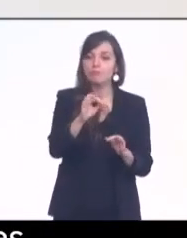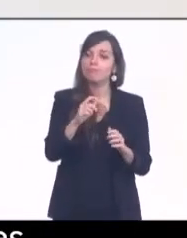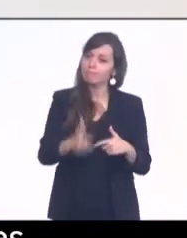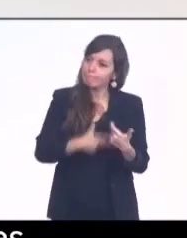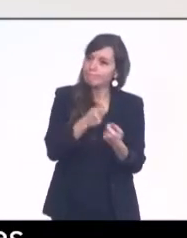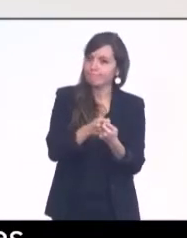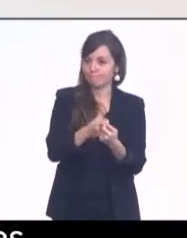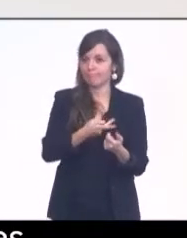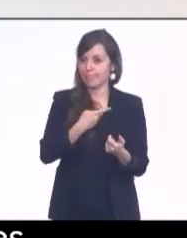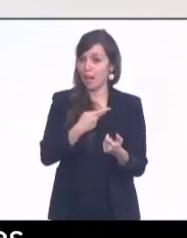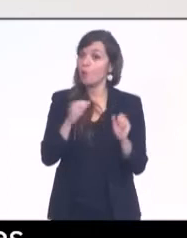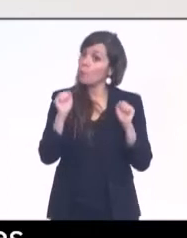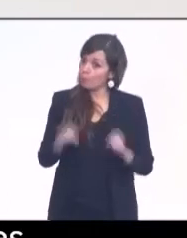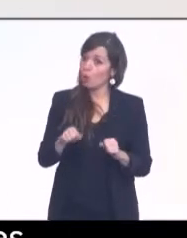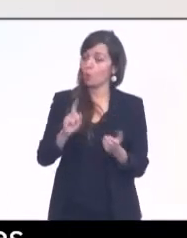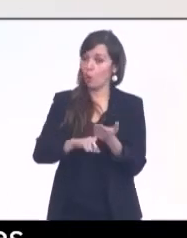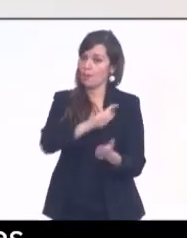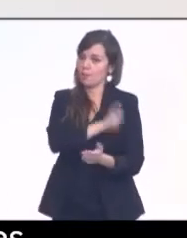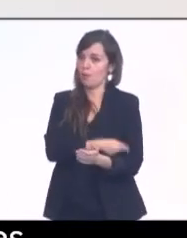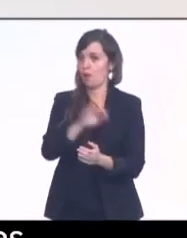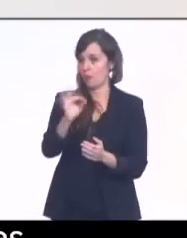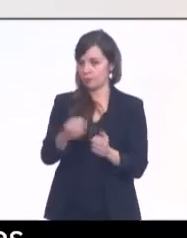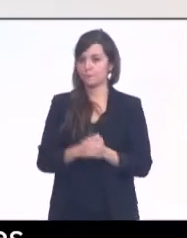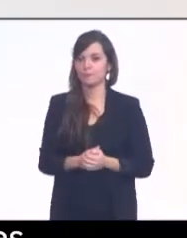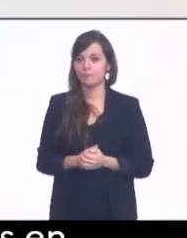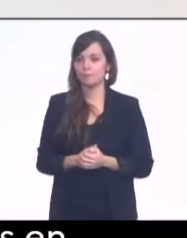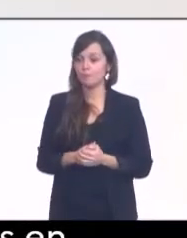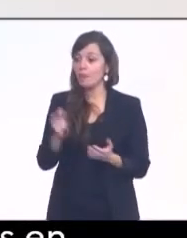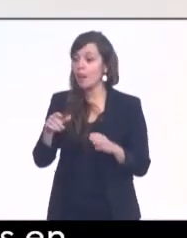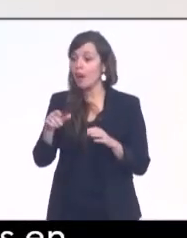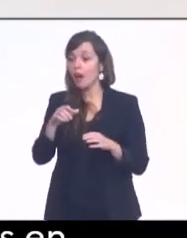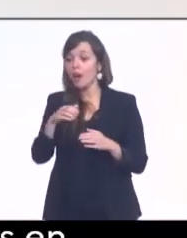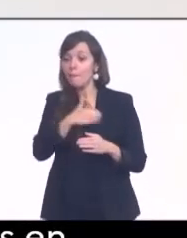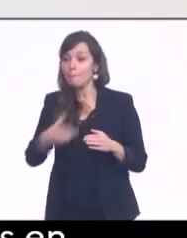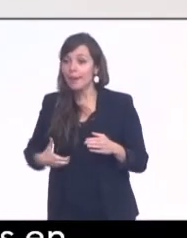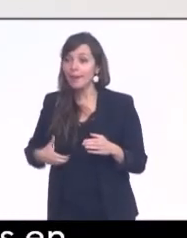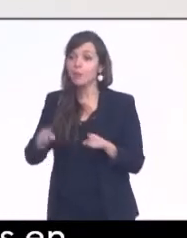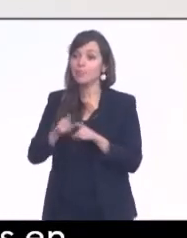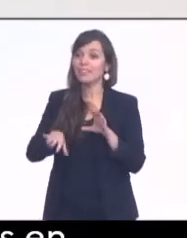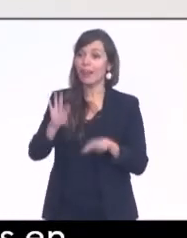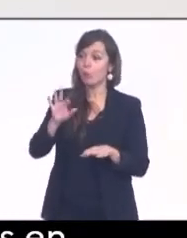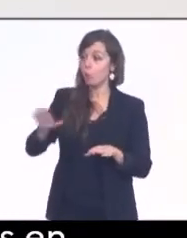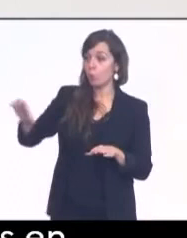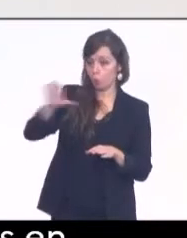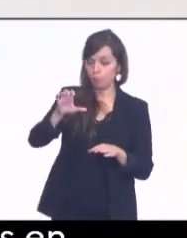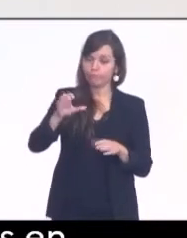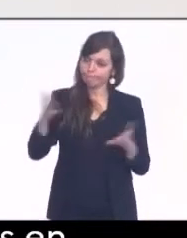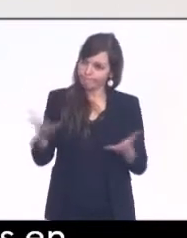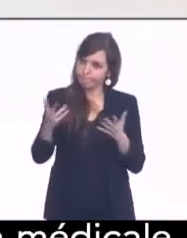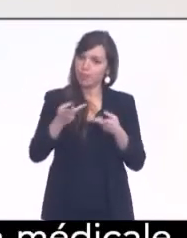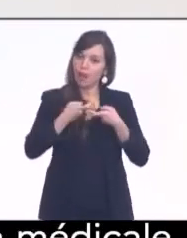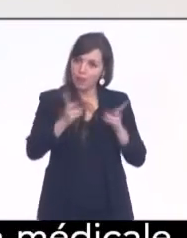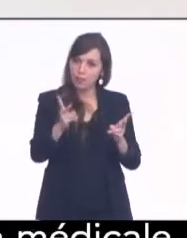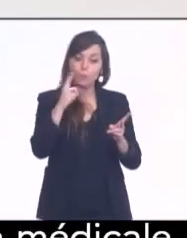peut exercer une activité sportive. Les élus des collectivités locales et les maires ont été incités à permettre l'accès à ces équipements pour les